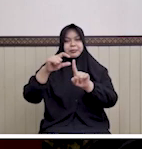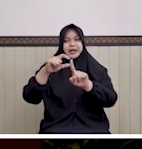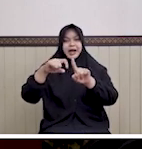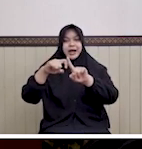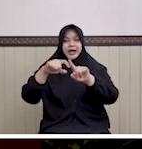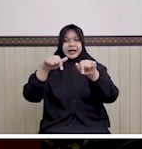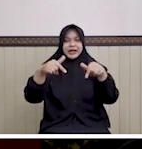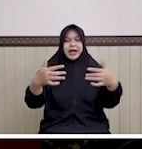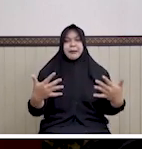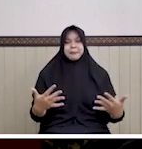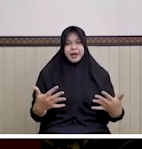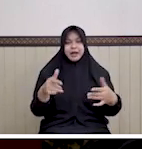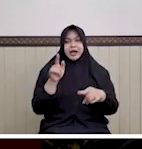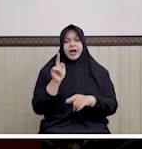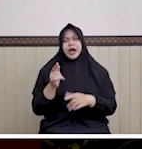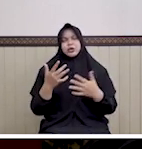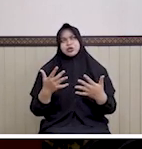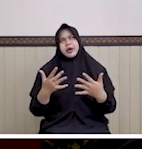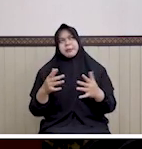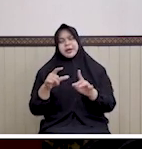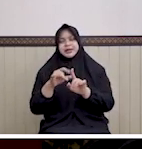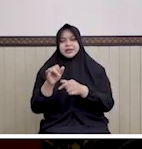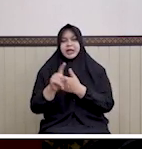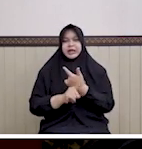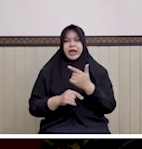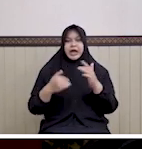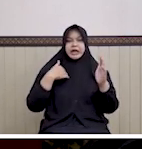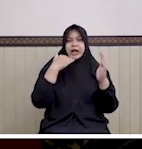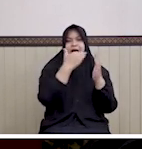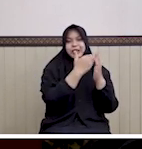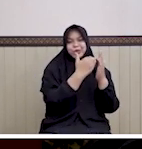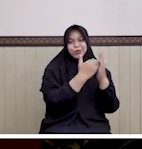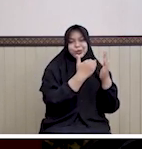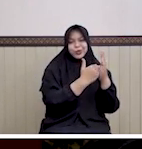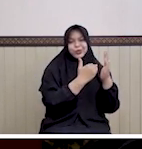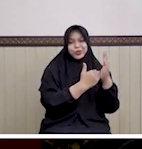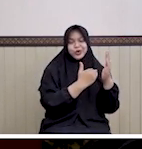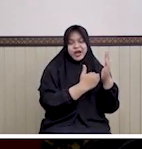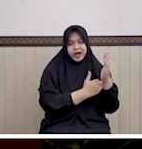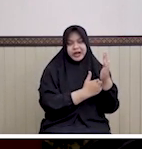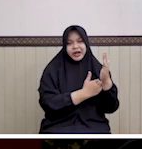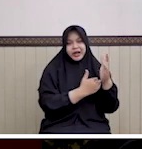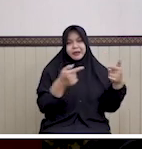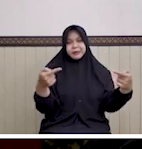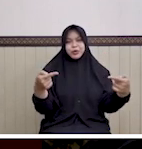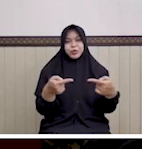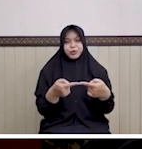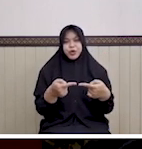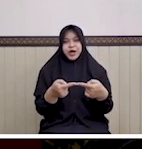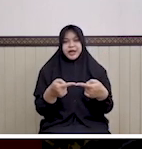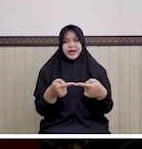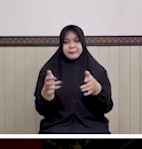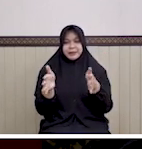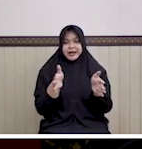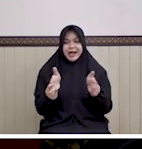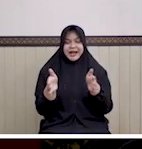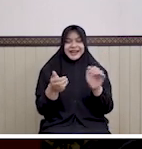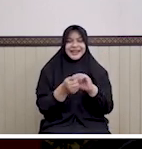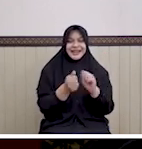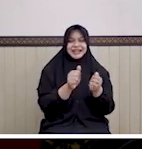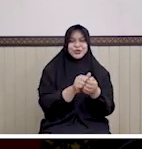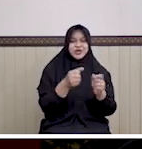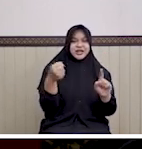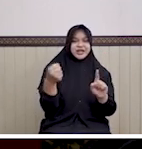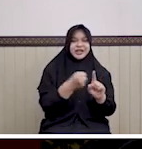Apakah di deiye itu ada kebijakan-kebijakan kebijakan berkaitan dengan penanganan kasus-kasus